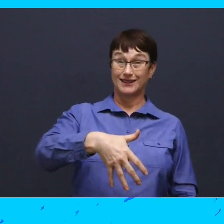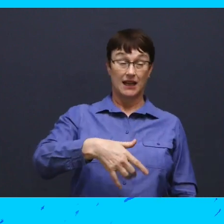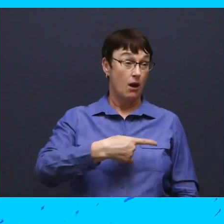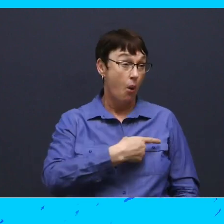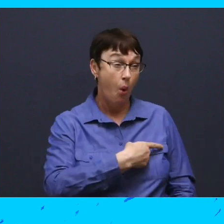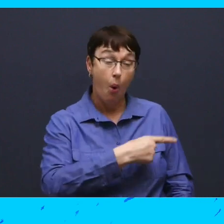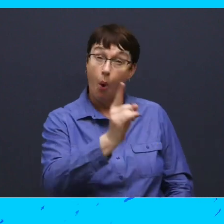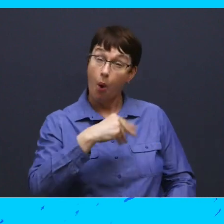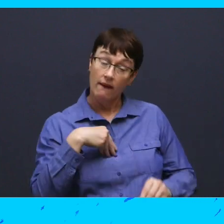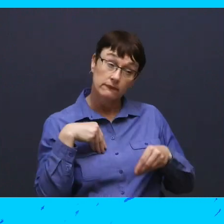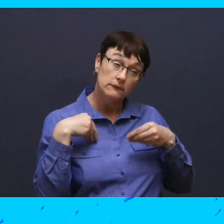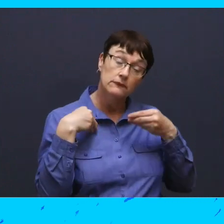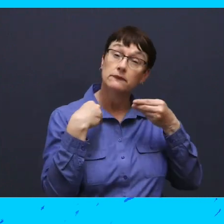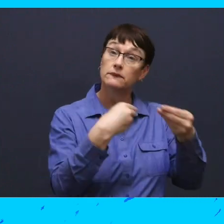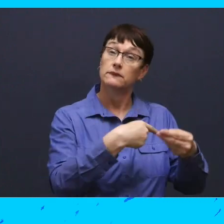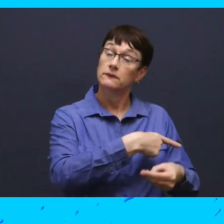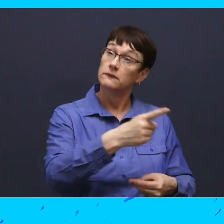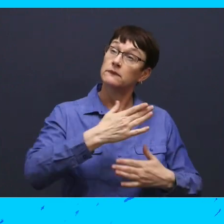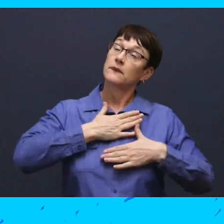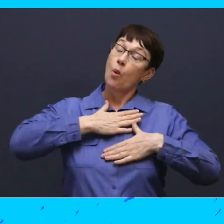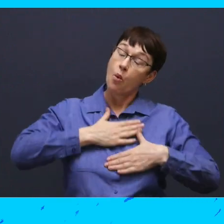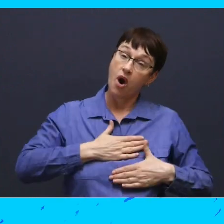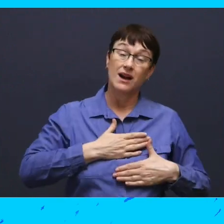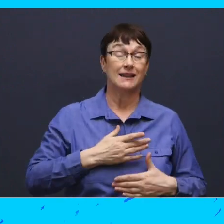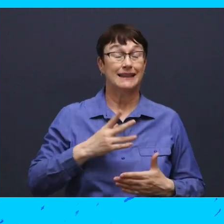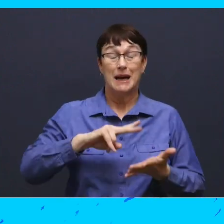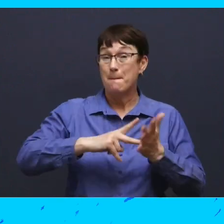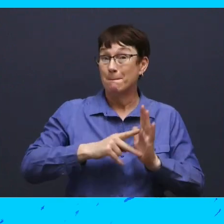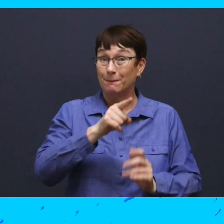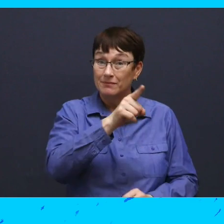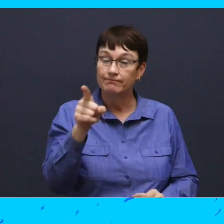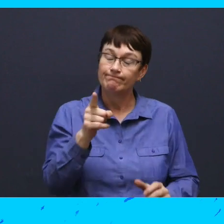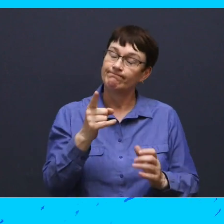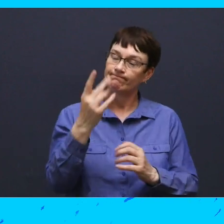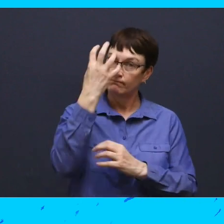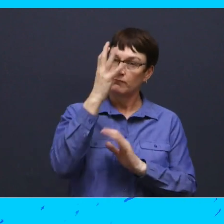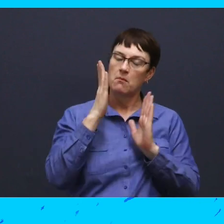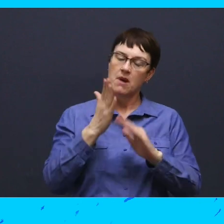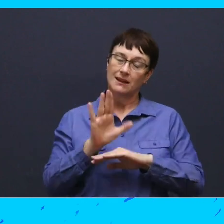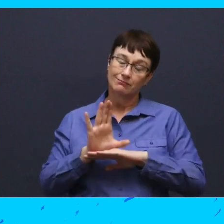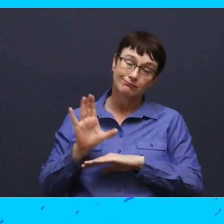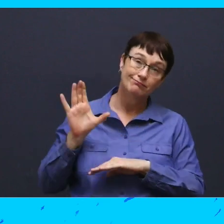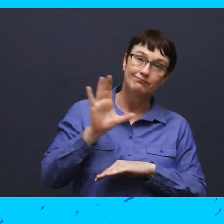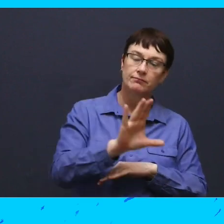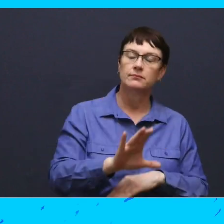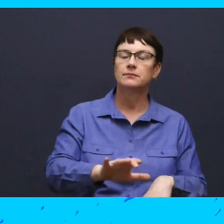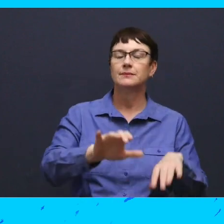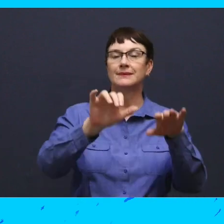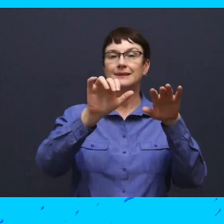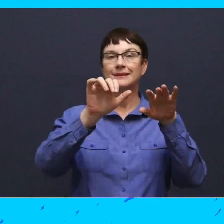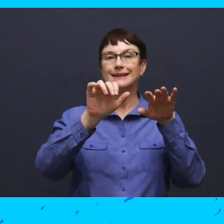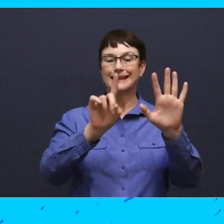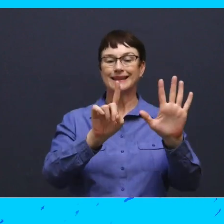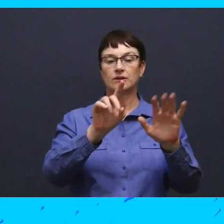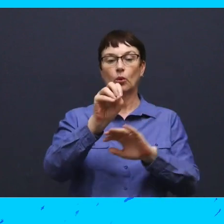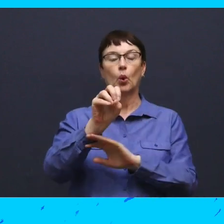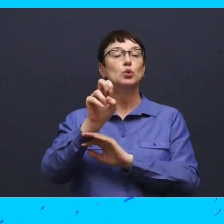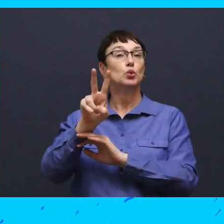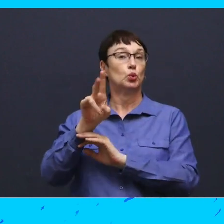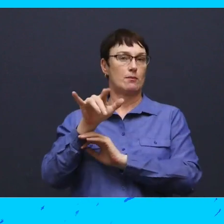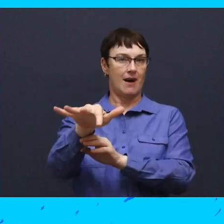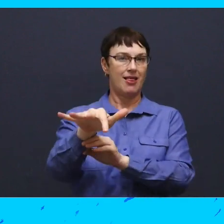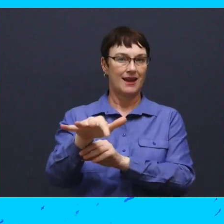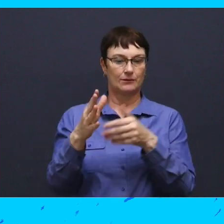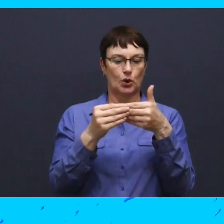Aujourd'hui, nous avons 440 millions de dollars pour couvrir les